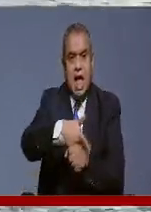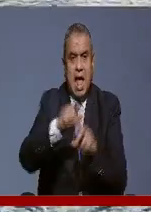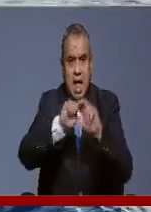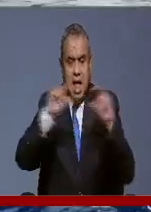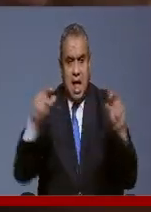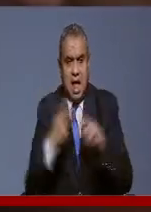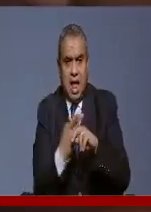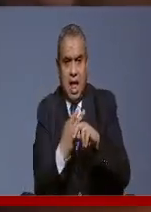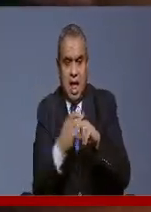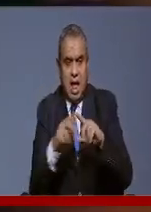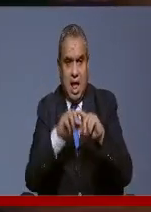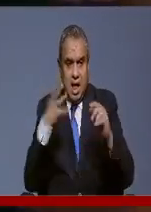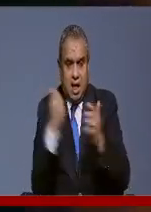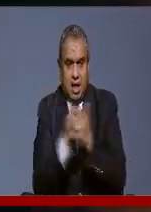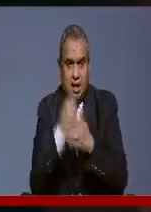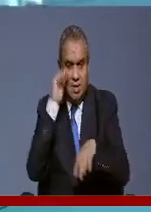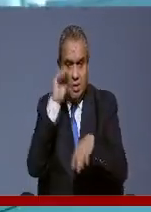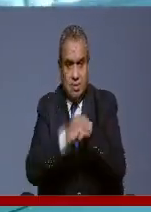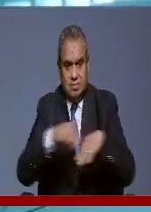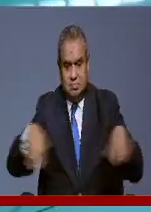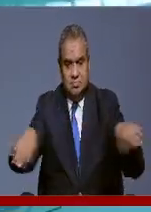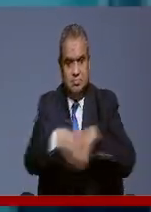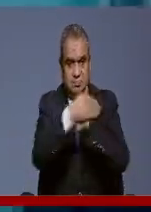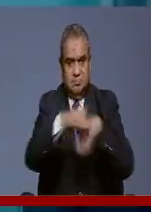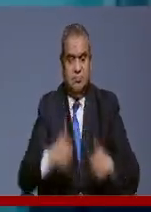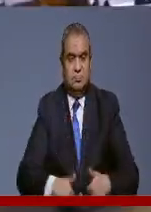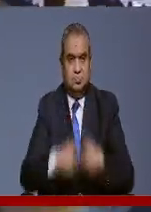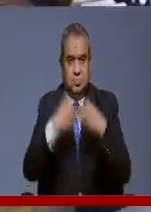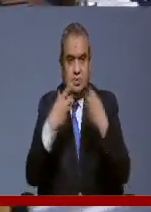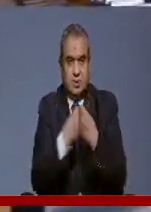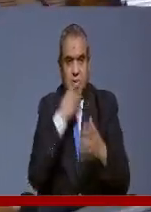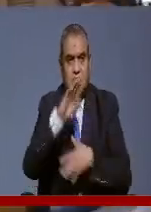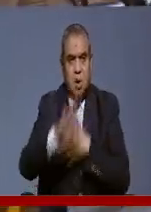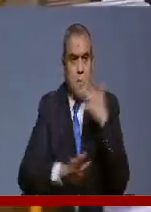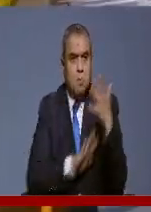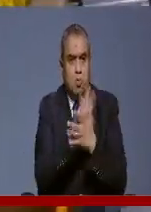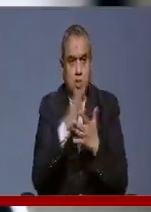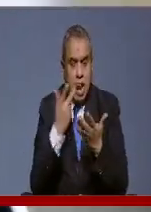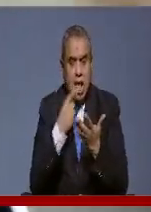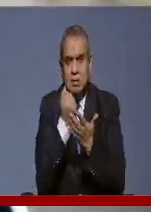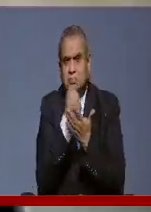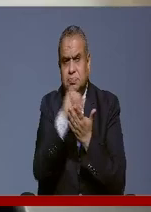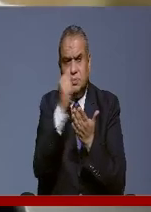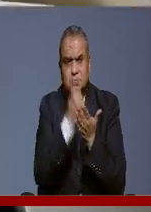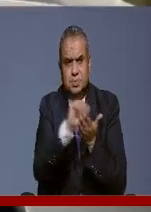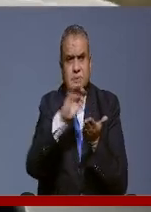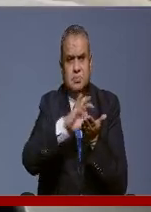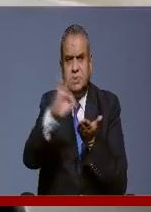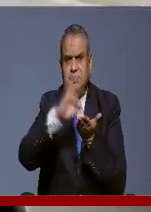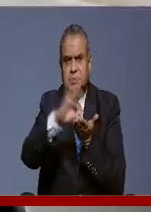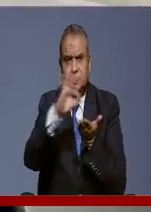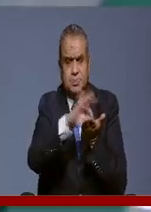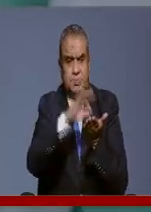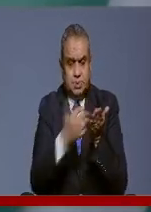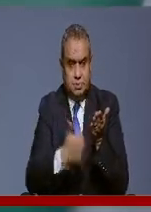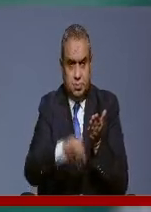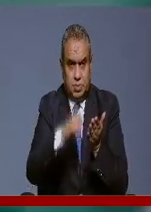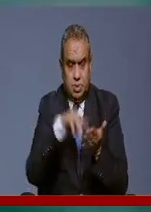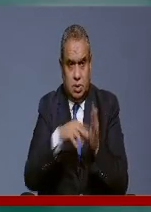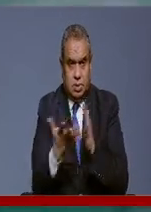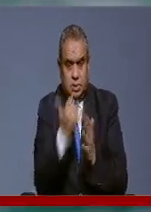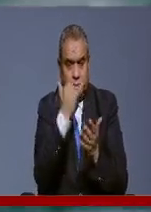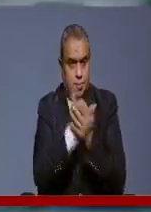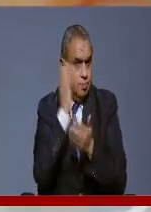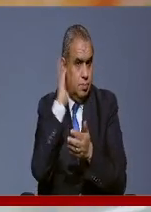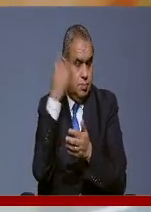حطينا رجلينا على الطريق الصح وواجهنا مشاكلنا وما هربنا منها واصلحنا سياسه سعر الصرف علشان